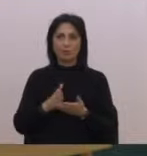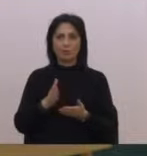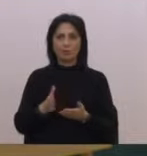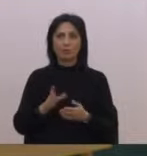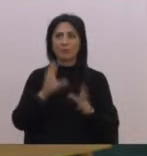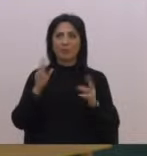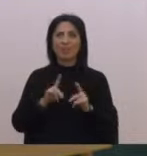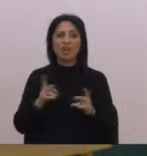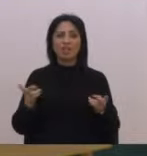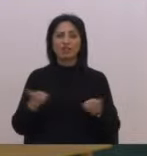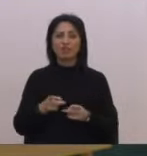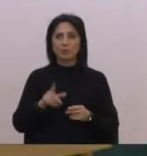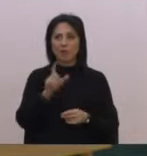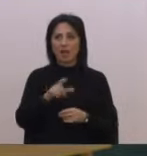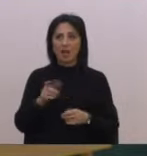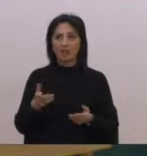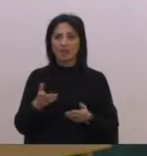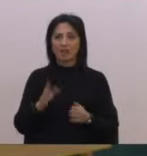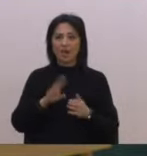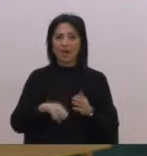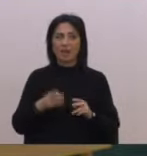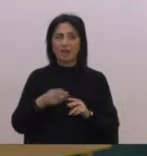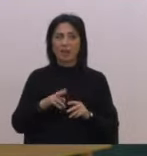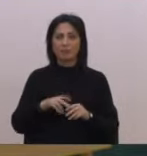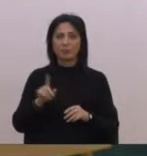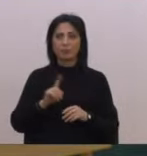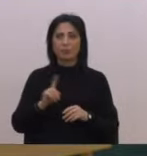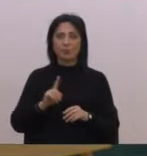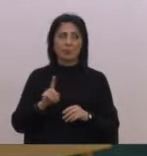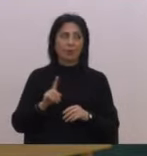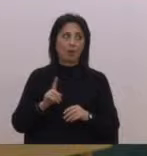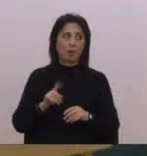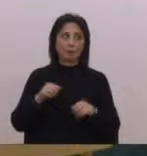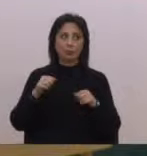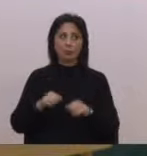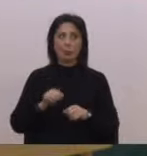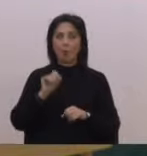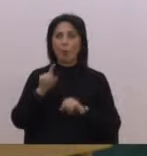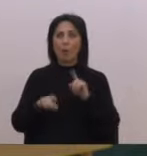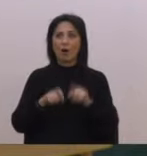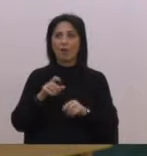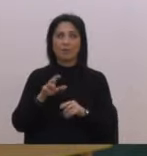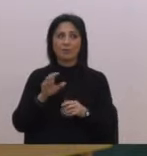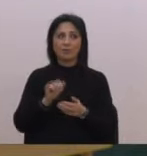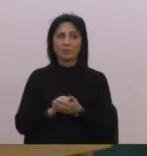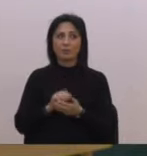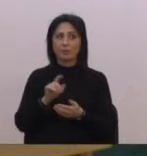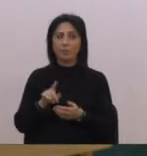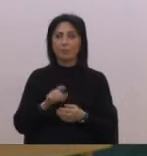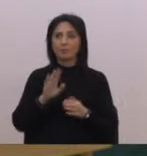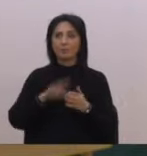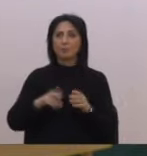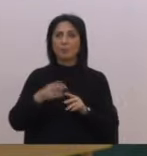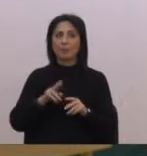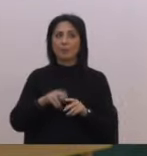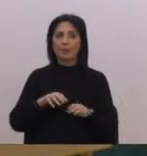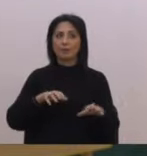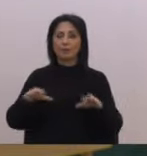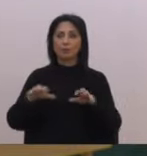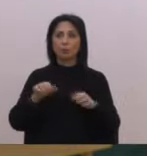Საერთოდ რაში მჭირდება ეს ხალხი? Გარდა იმისა, რომ რა უფლებამოვალეობებით არიან? Არანაირი. Გარდა იმისა, რომ